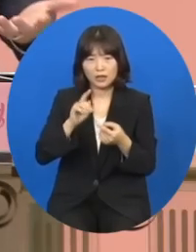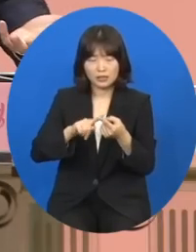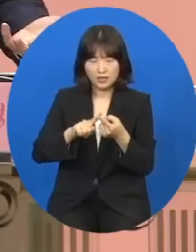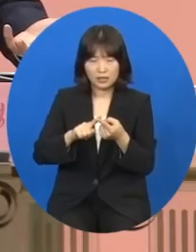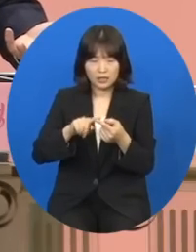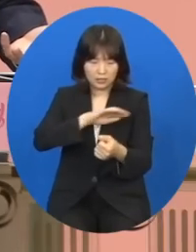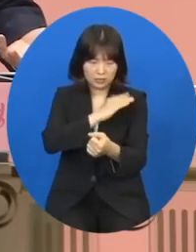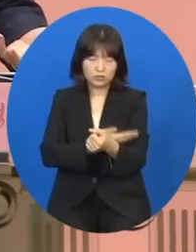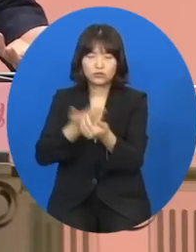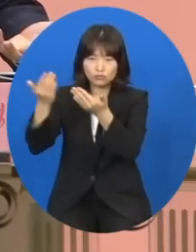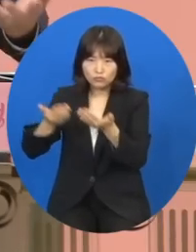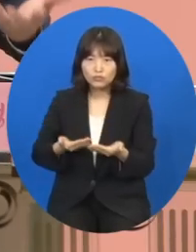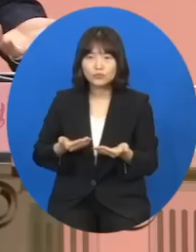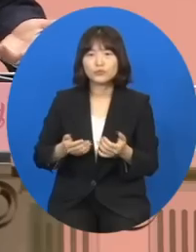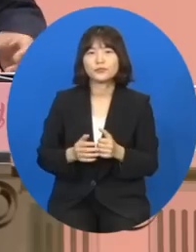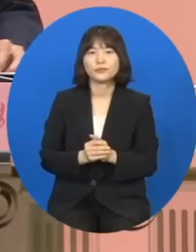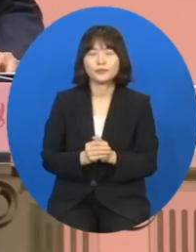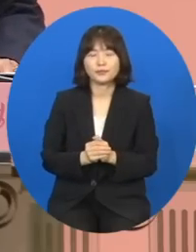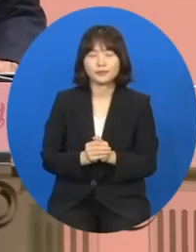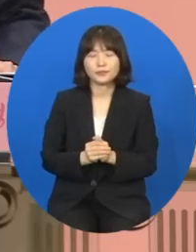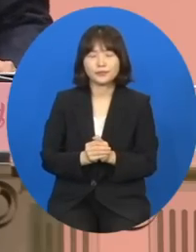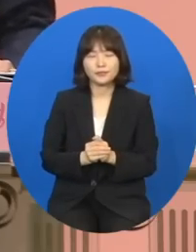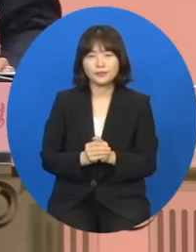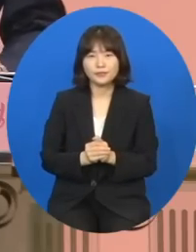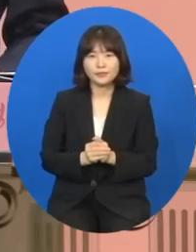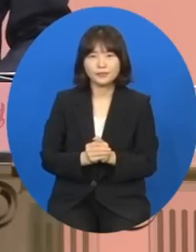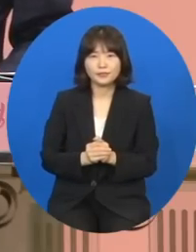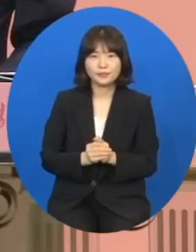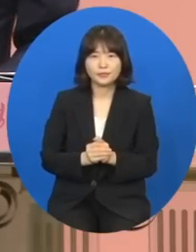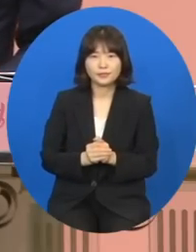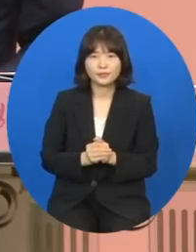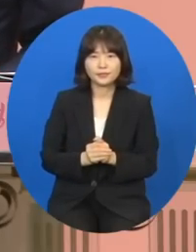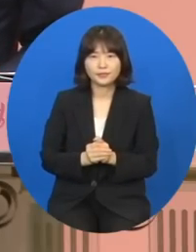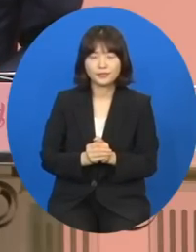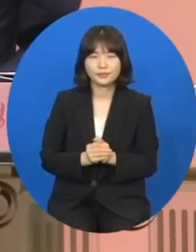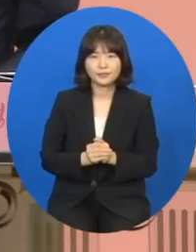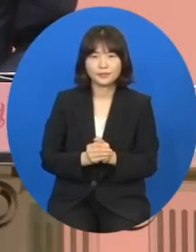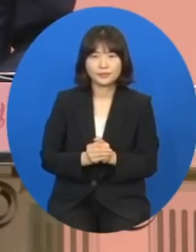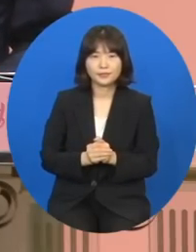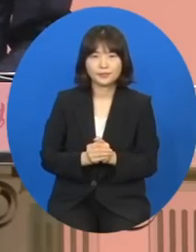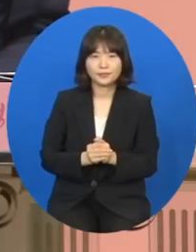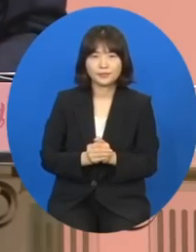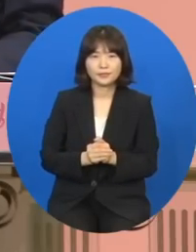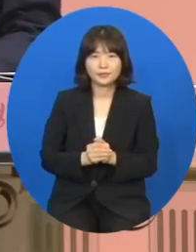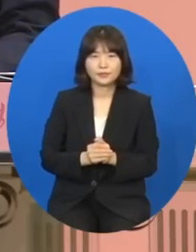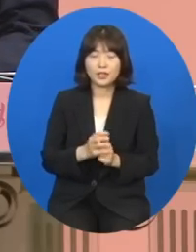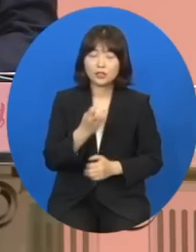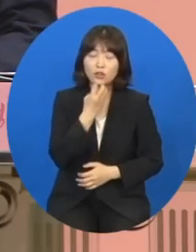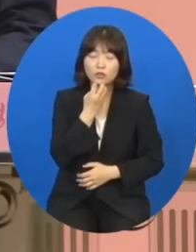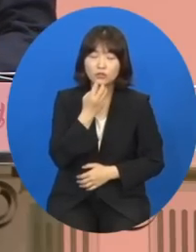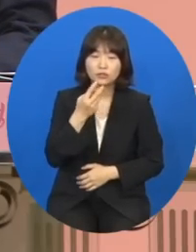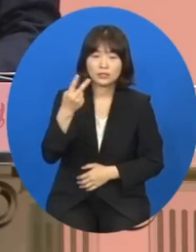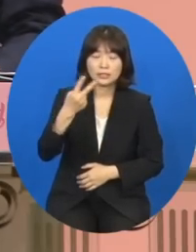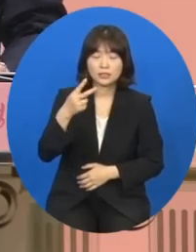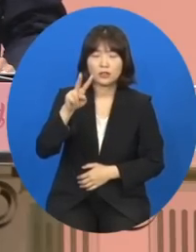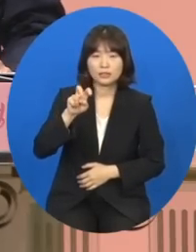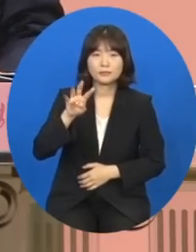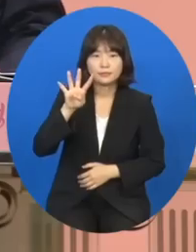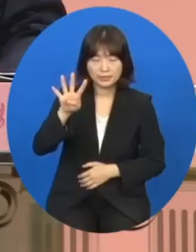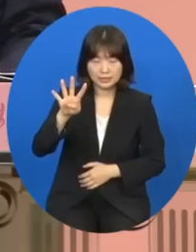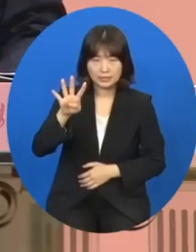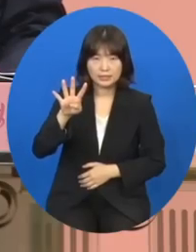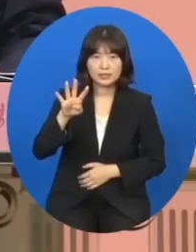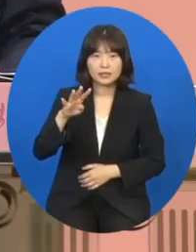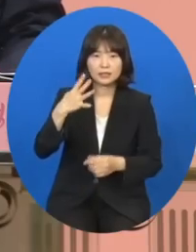tesla or so 천치 전 tortor 스무스한 그런걸 서울 2024 체 사회로